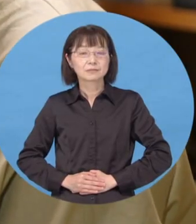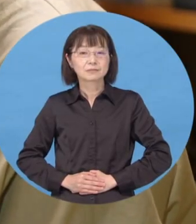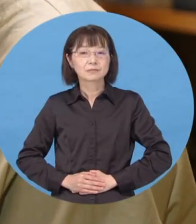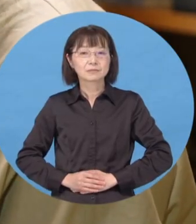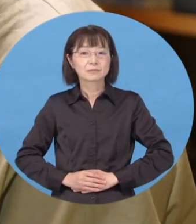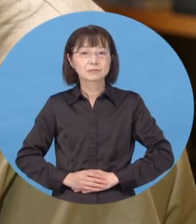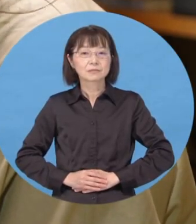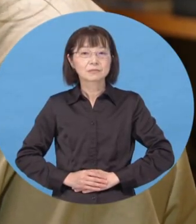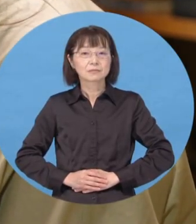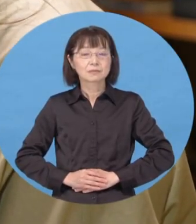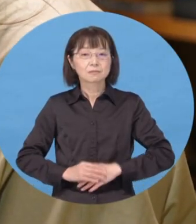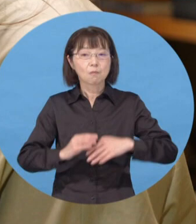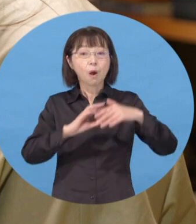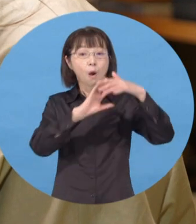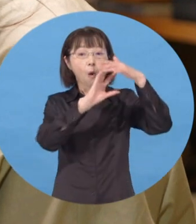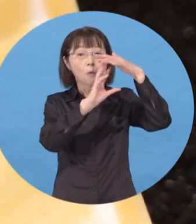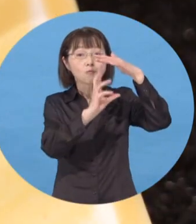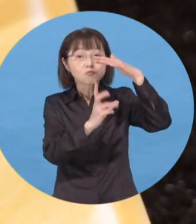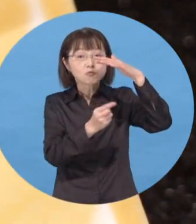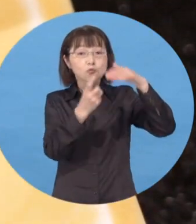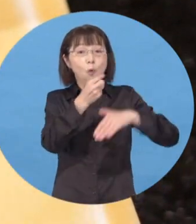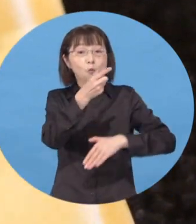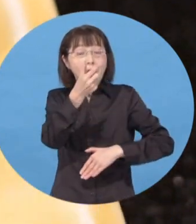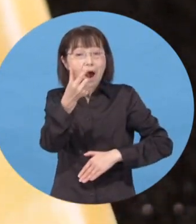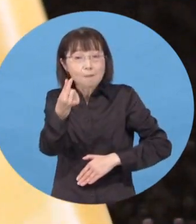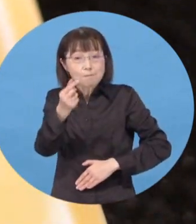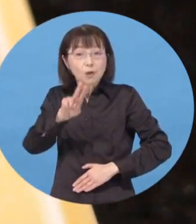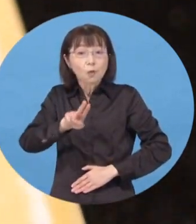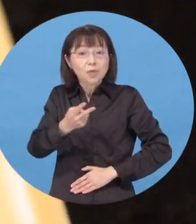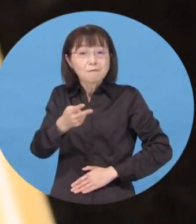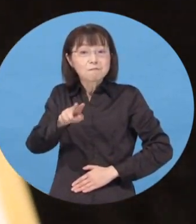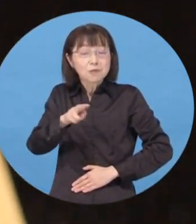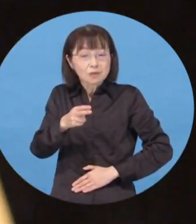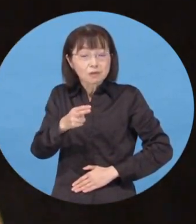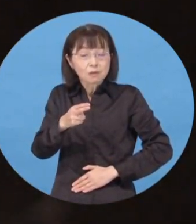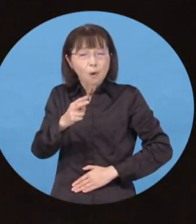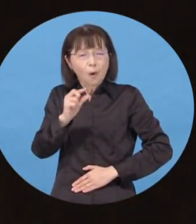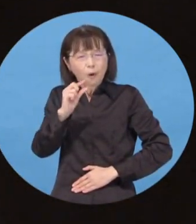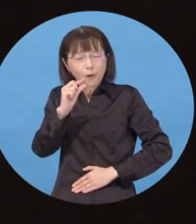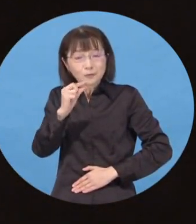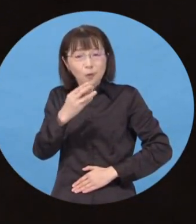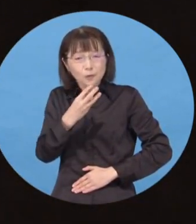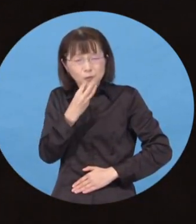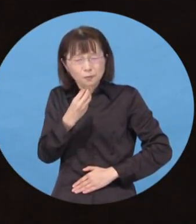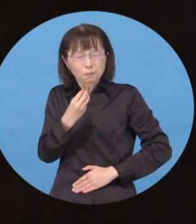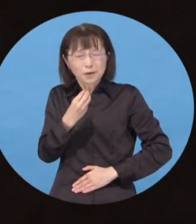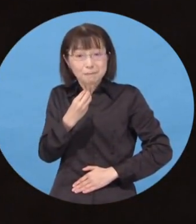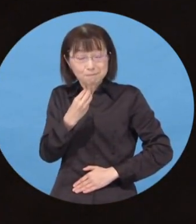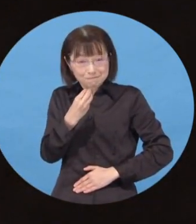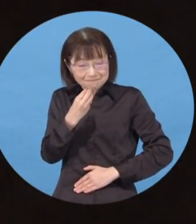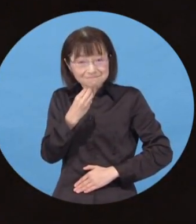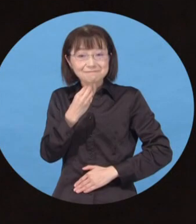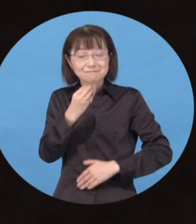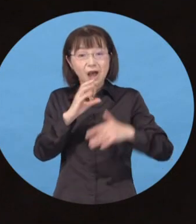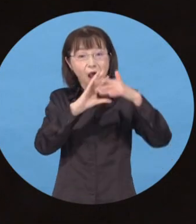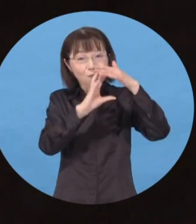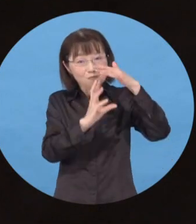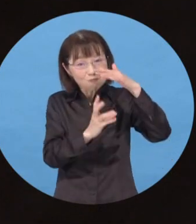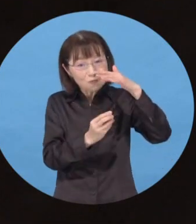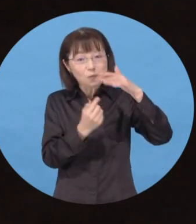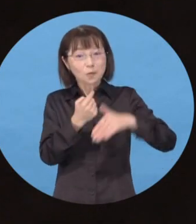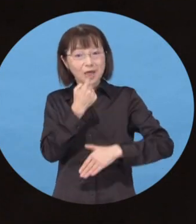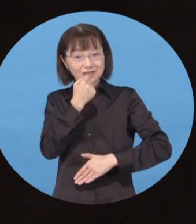うん、サクサクだ。あー、ちょっと酸味がある。ぶどうのフルーティーさが結構あるん